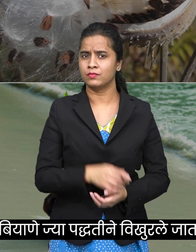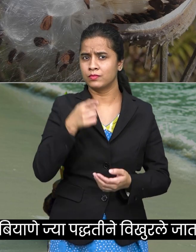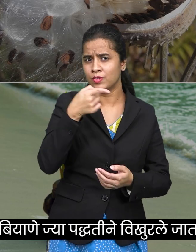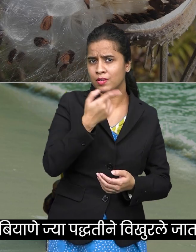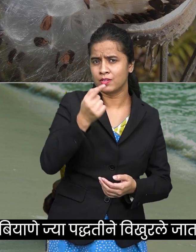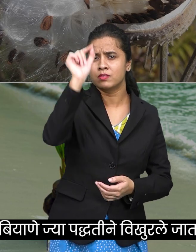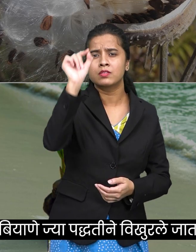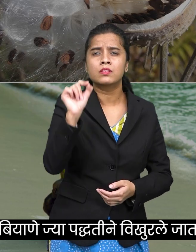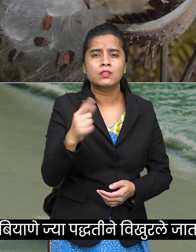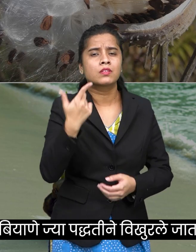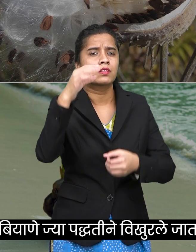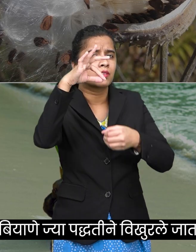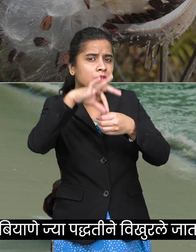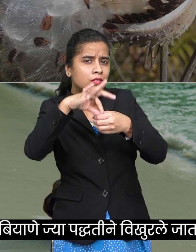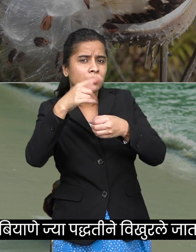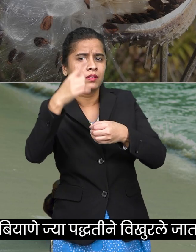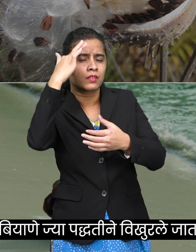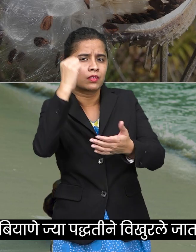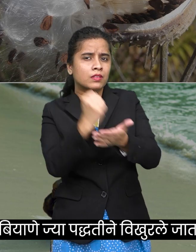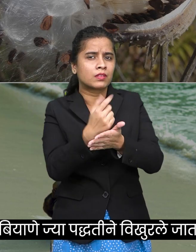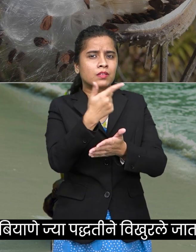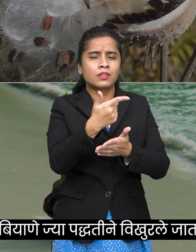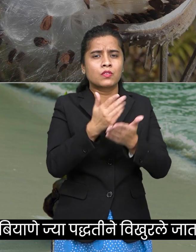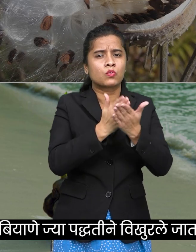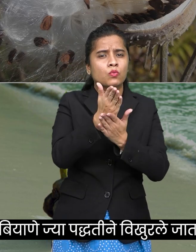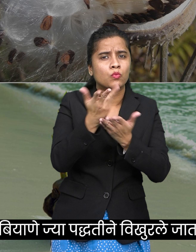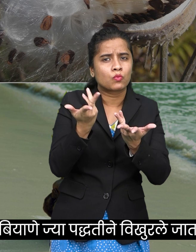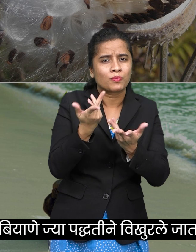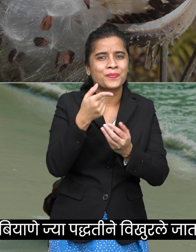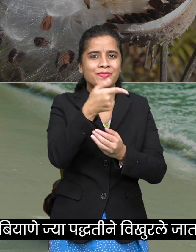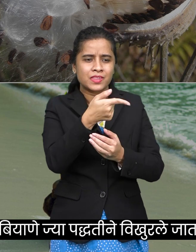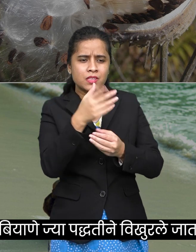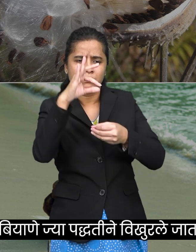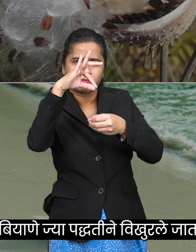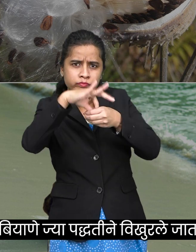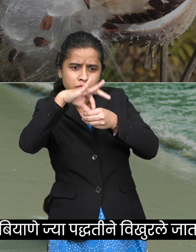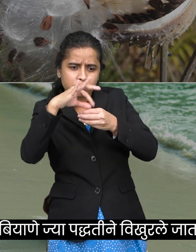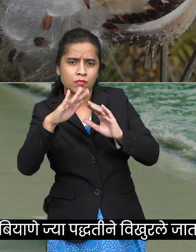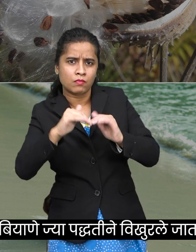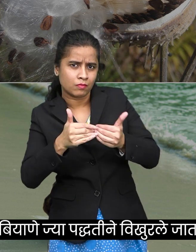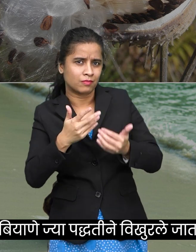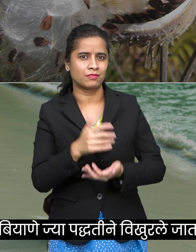बियाणे ज्या पद्धतीने विखुरले जातात त्यावरून त्यांची वैशिष्ट्ये ठरवले जातात का?